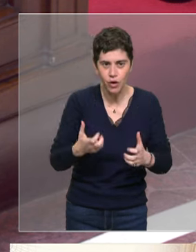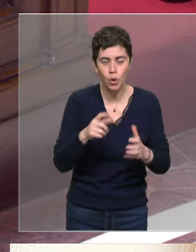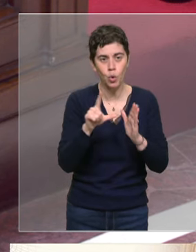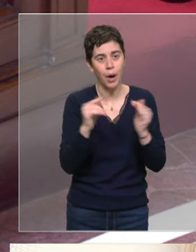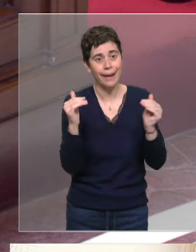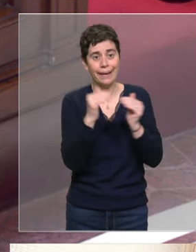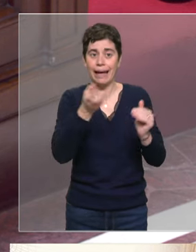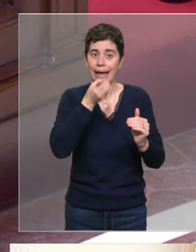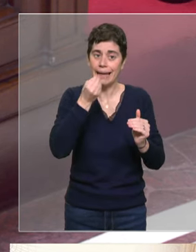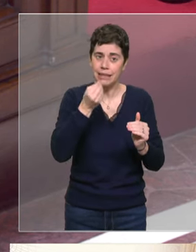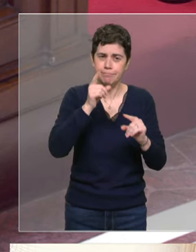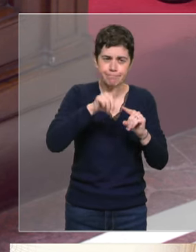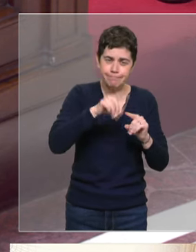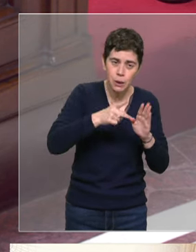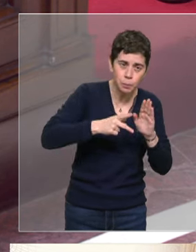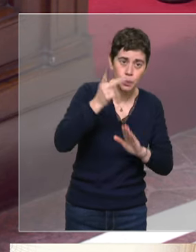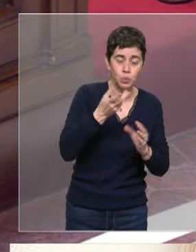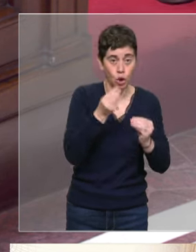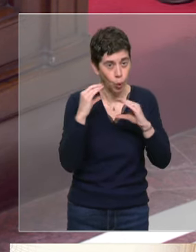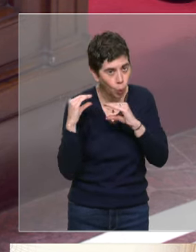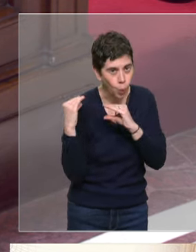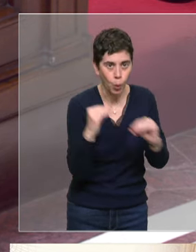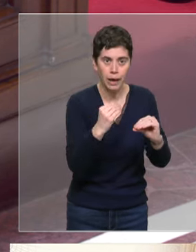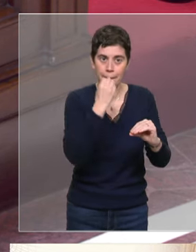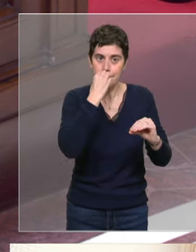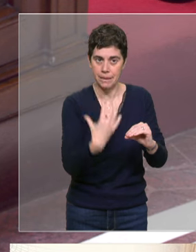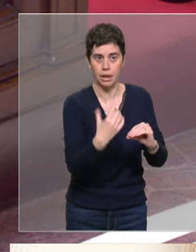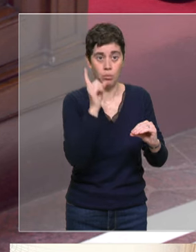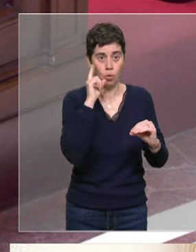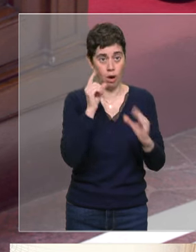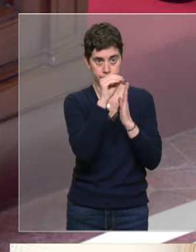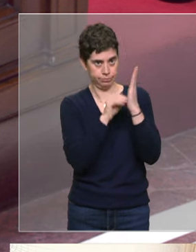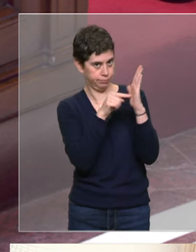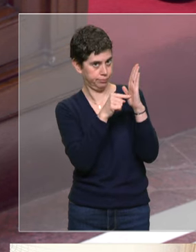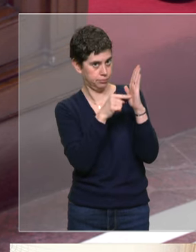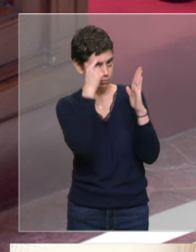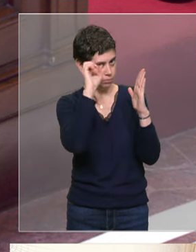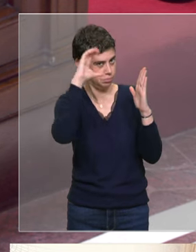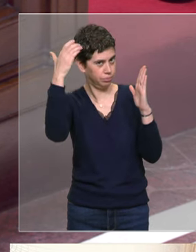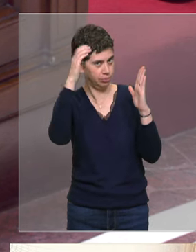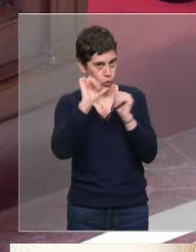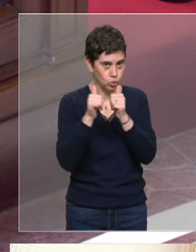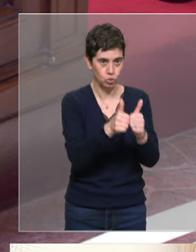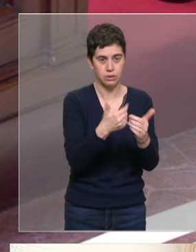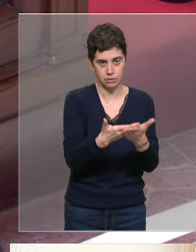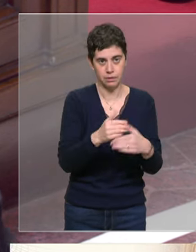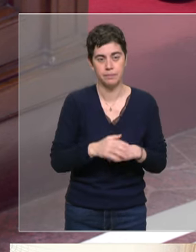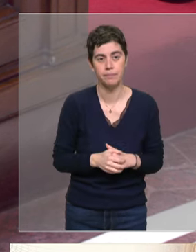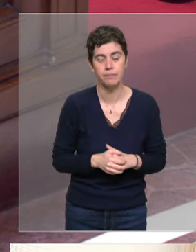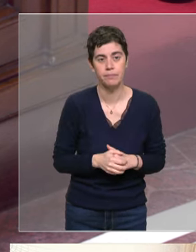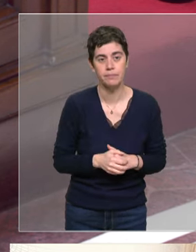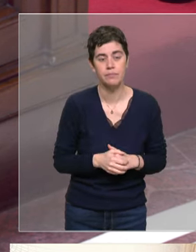Egalim pour s'assurer que son application soit conforme à l'esprit de ce que nous avons construit ces 6 dernières années, pour faire en sorte